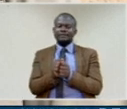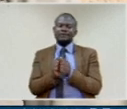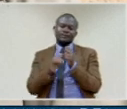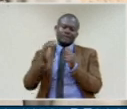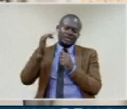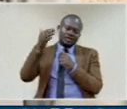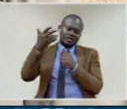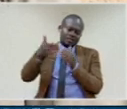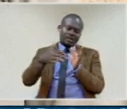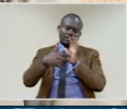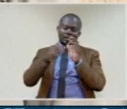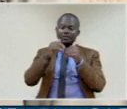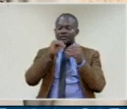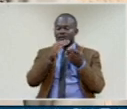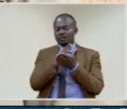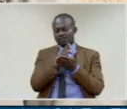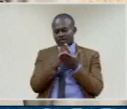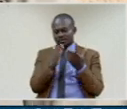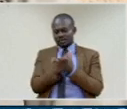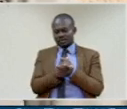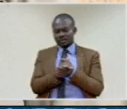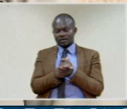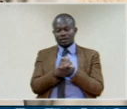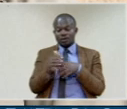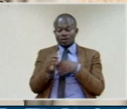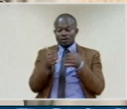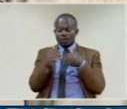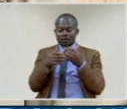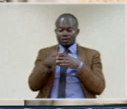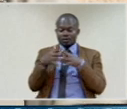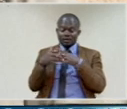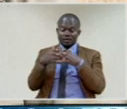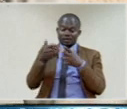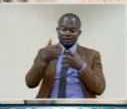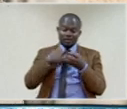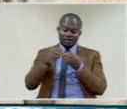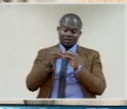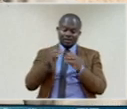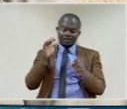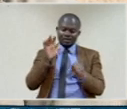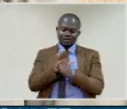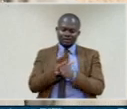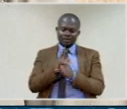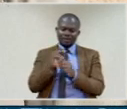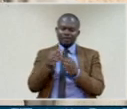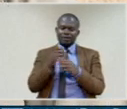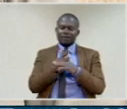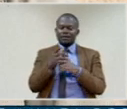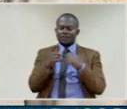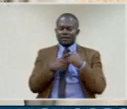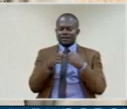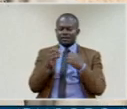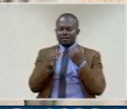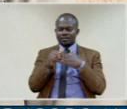hanyuma biza kugaragara yuko atari ko bimeze, ku buryo ubu ngubu muri Amerika nibo bafite imibare myinshi, ibihumbi birenga 600